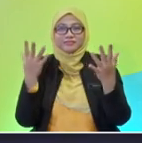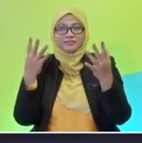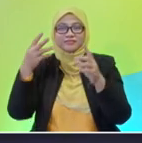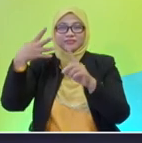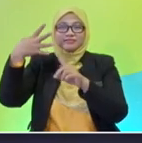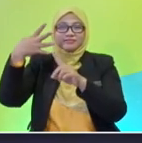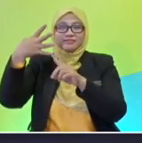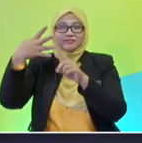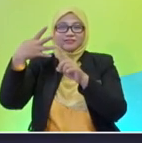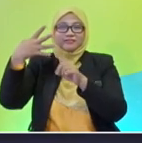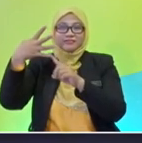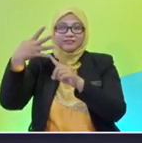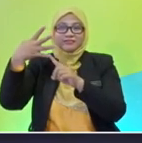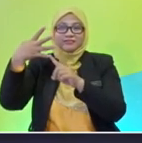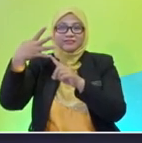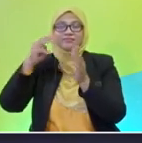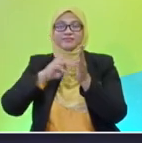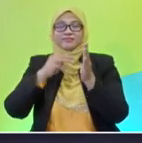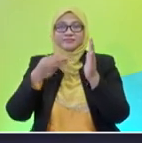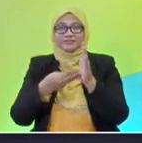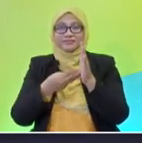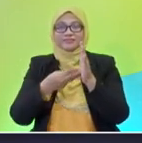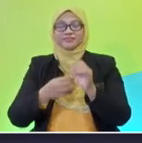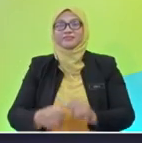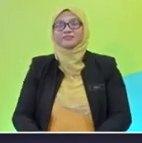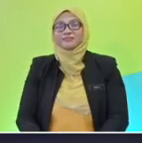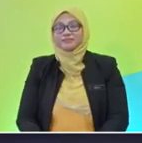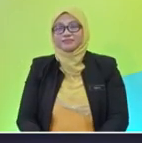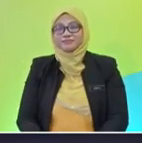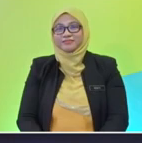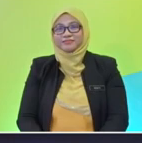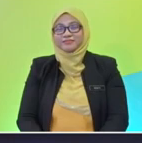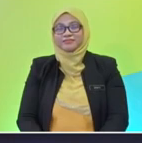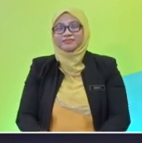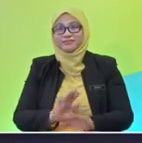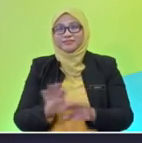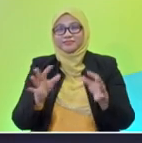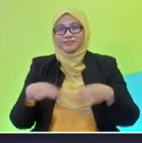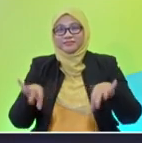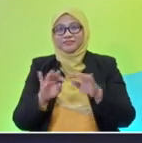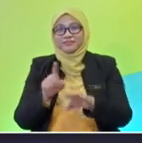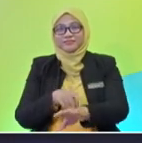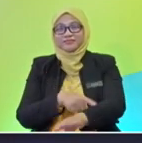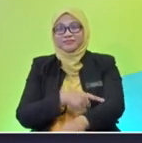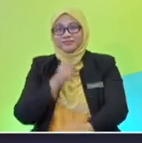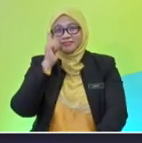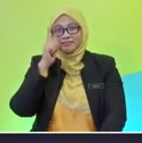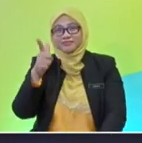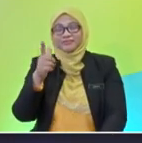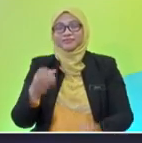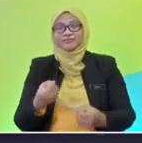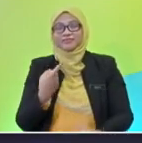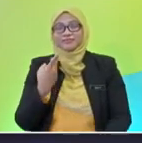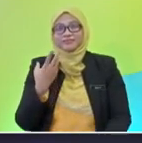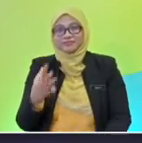dan baris ketiga dan keempat itu ialah maksud. Oh. Okey, jadi kita tak payah cerita panjang. Jom kita lihat beberapa jenis ataupun